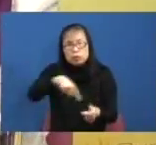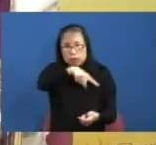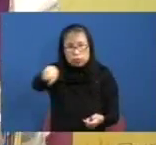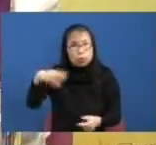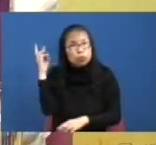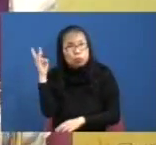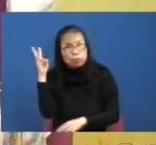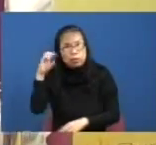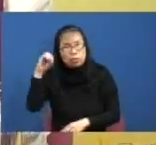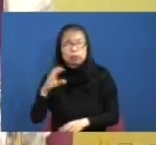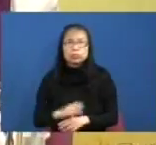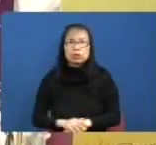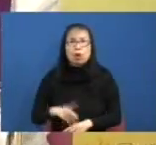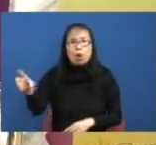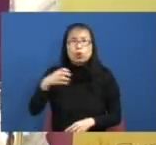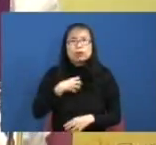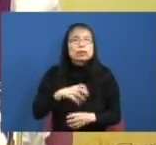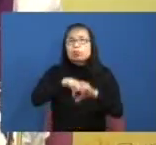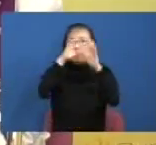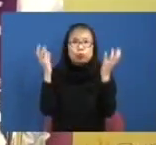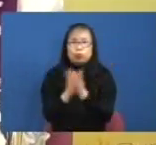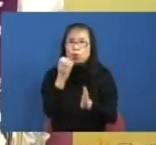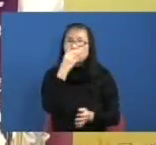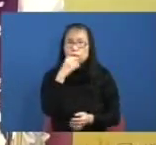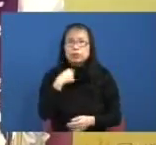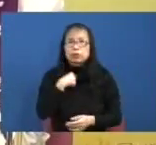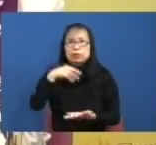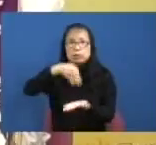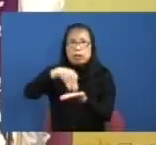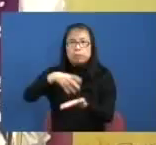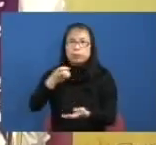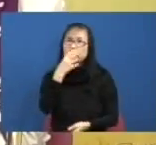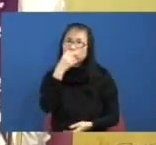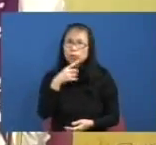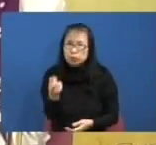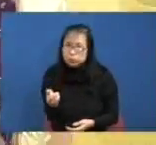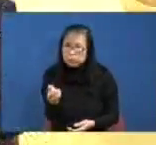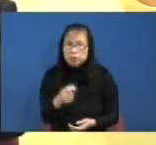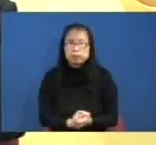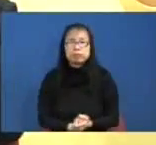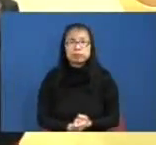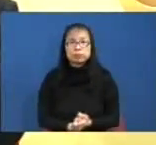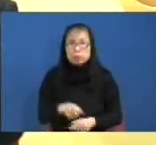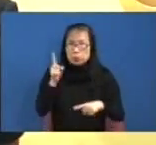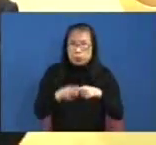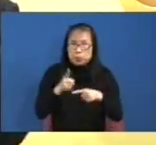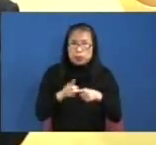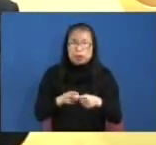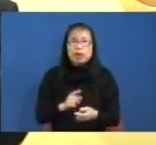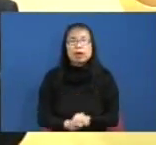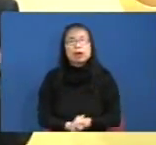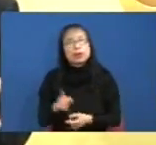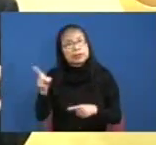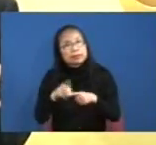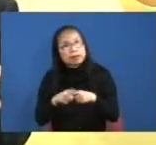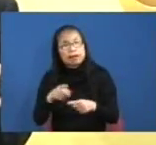覺得即係宏觀睇全香港，其實都係 啦。全香港其實香港係好細嘅地方啫。咁啲如果啲真係萬一